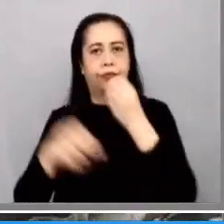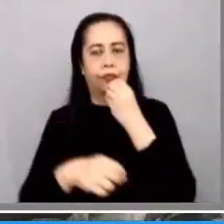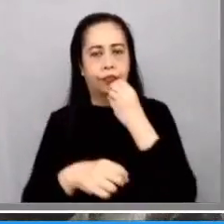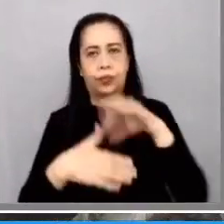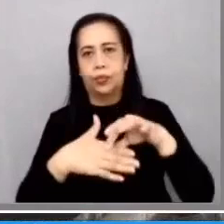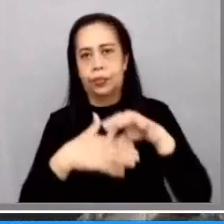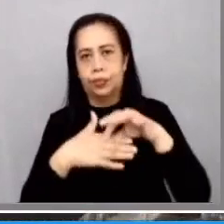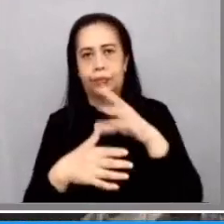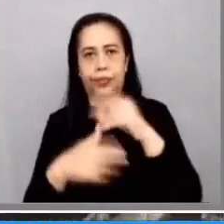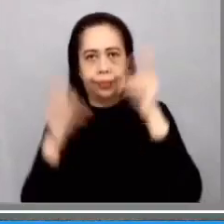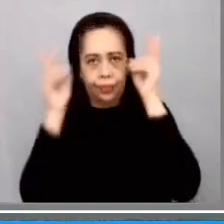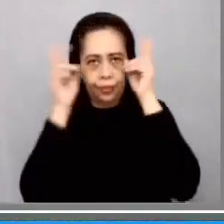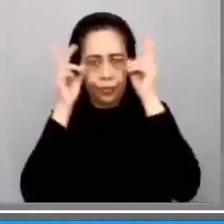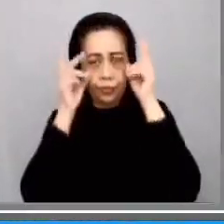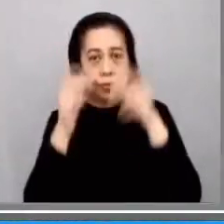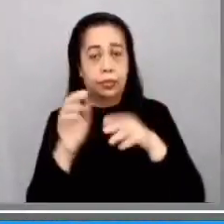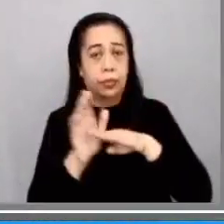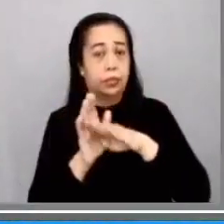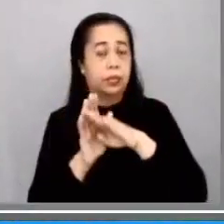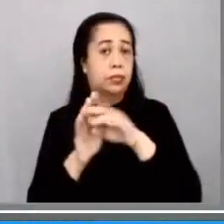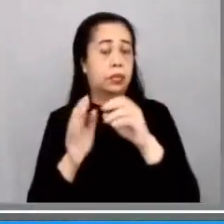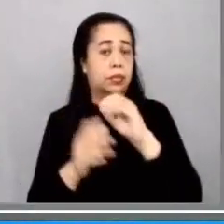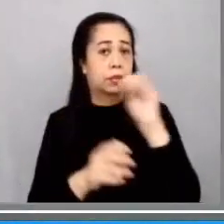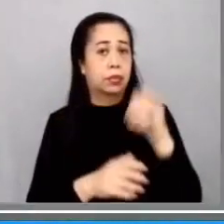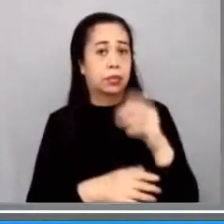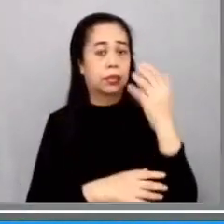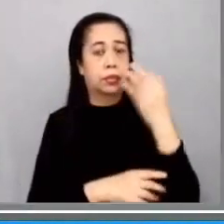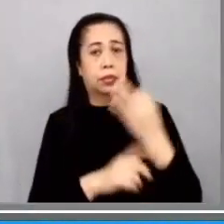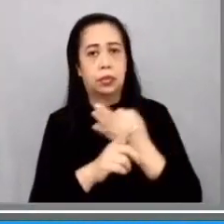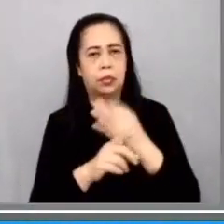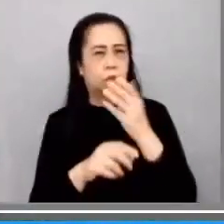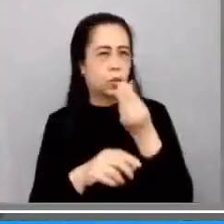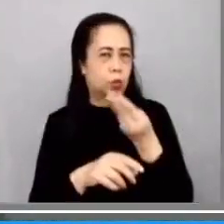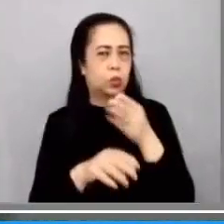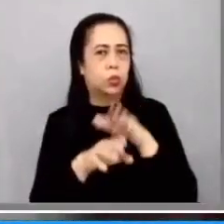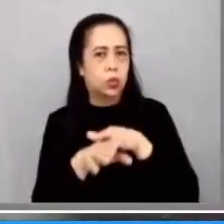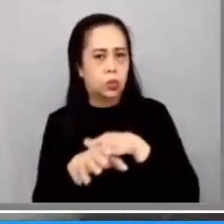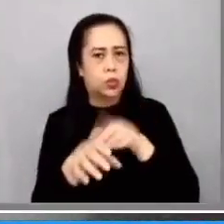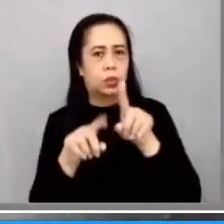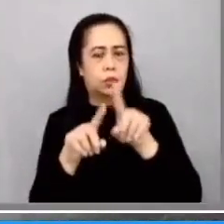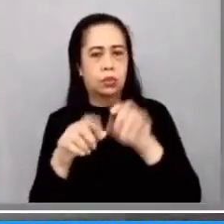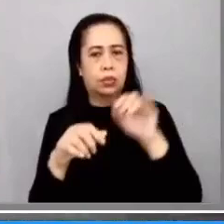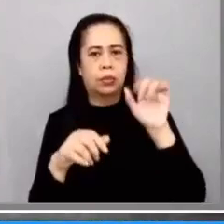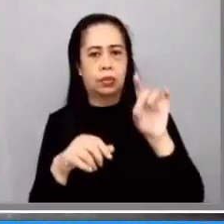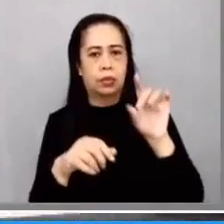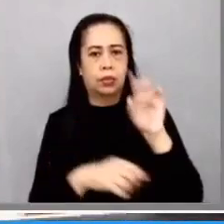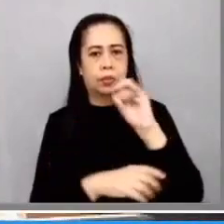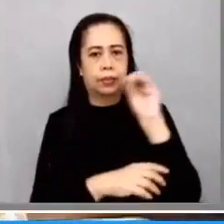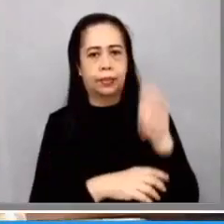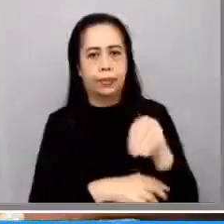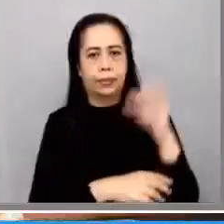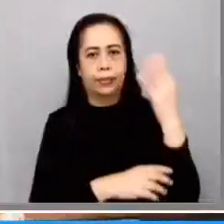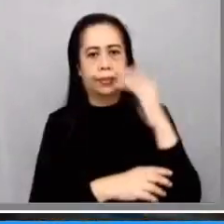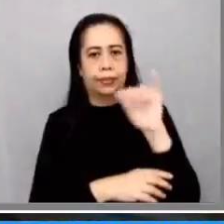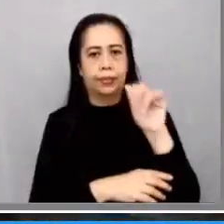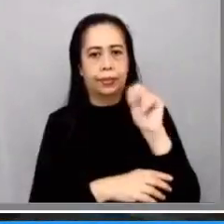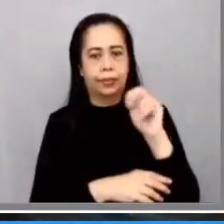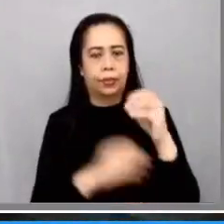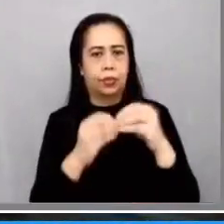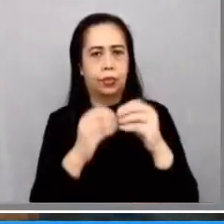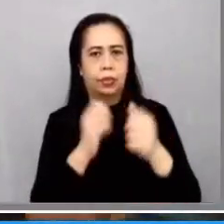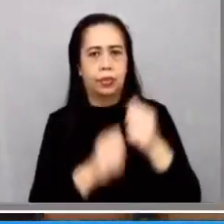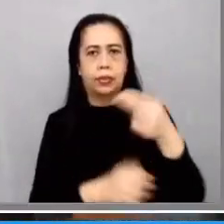gulay. Ang inflation rate nito pong Pebrero bahagyang mababa sa 8.7% noong Enero na pinakamataas